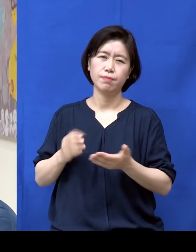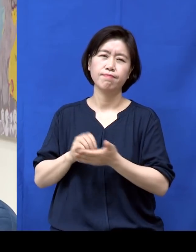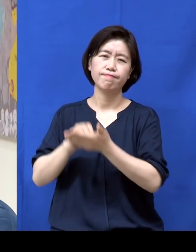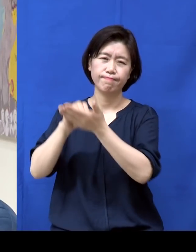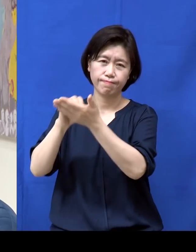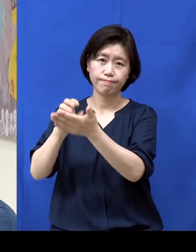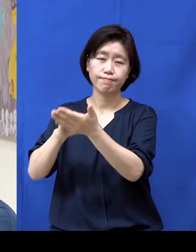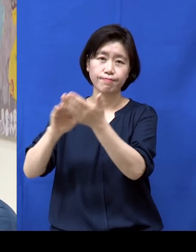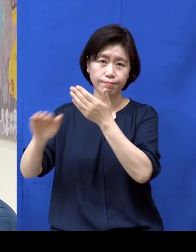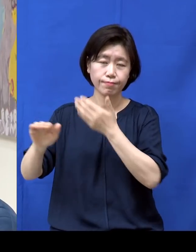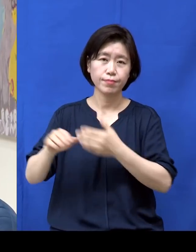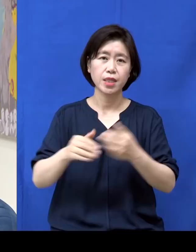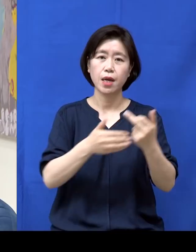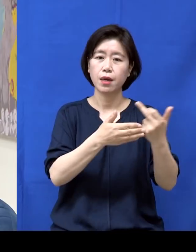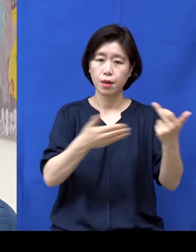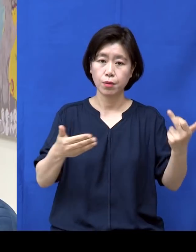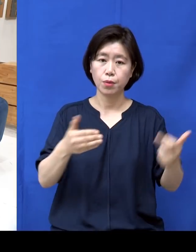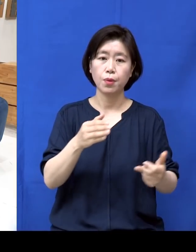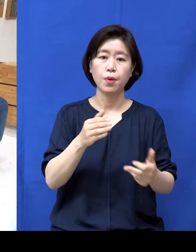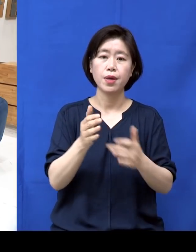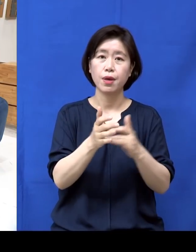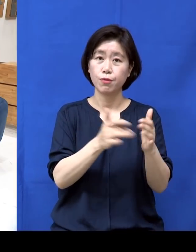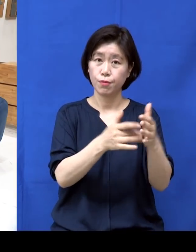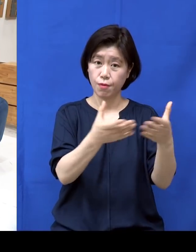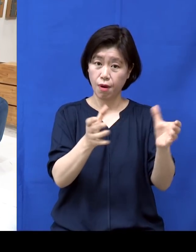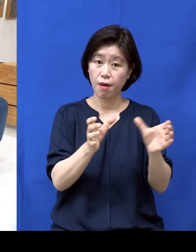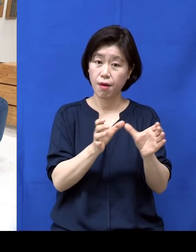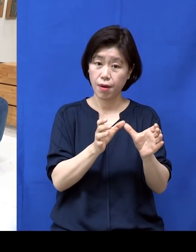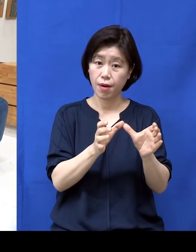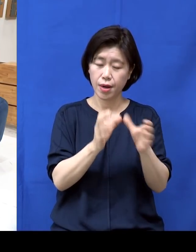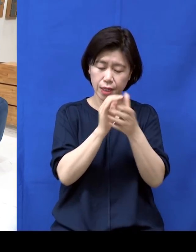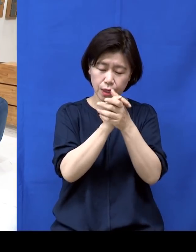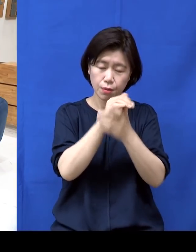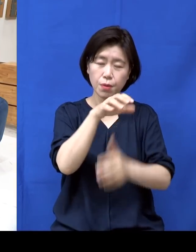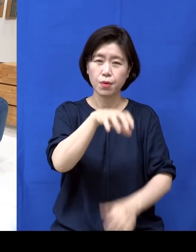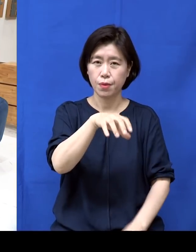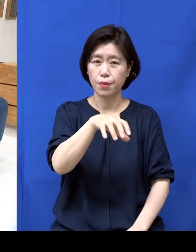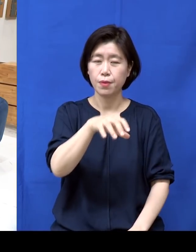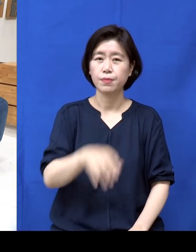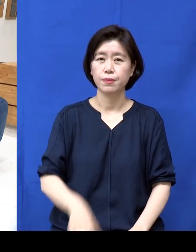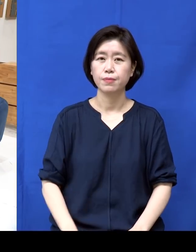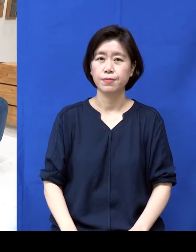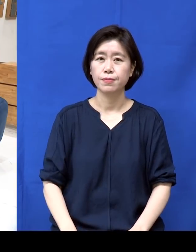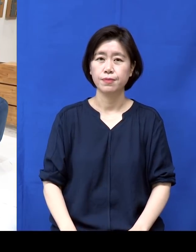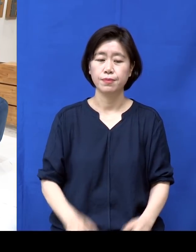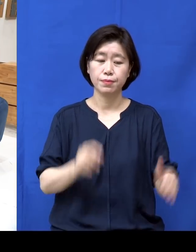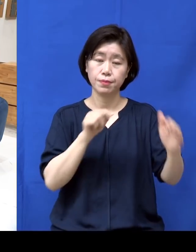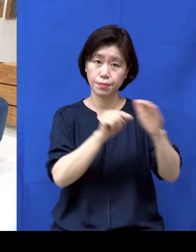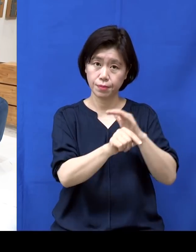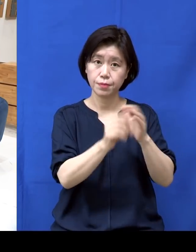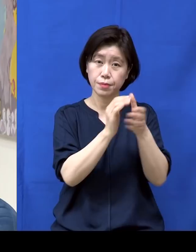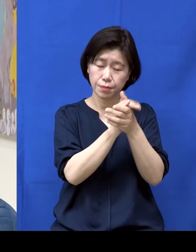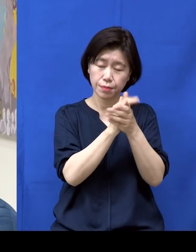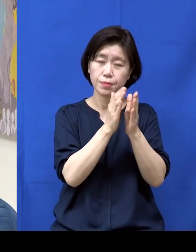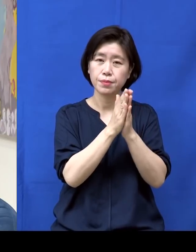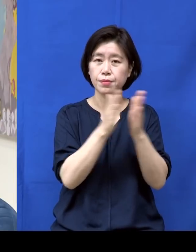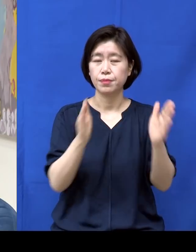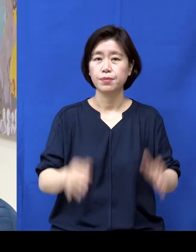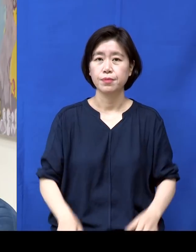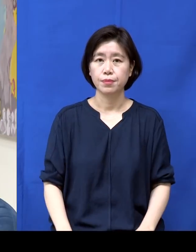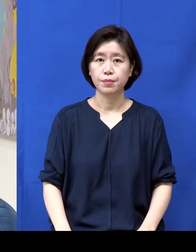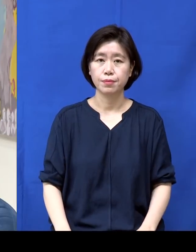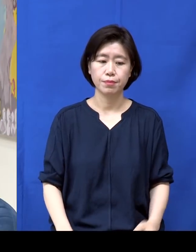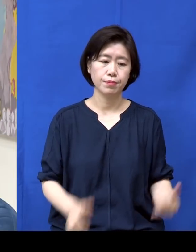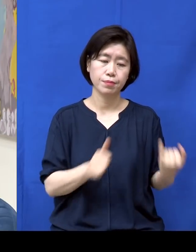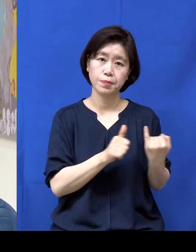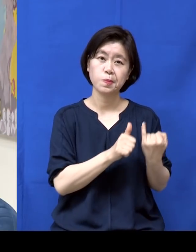있는 예수원이라는 곳으로 가서 이제 한 기도를 하기 시작한 거예요. 그곳에 가서